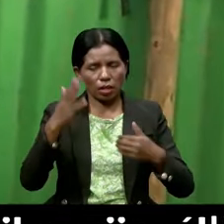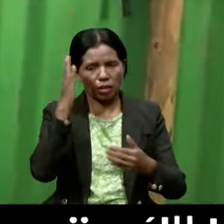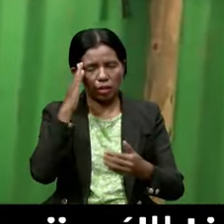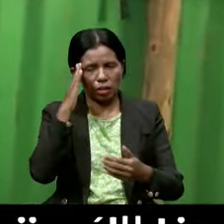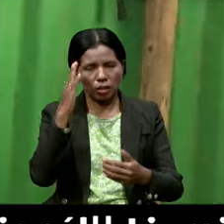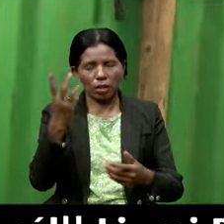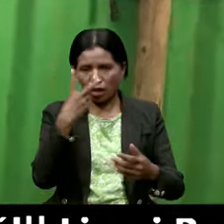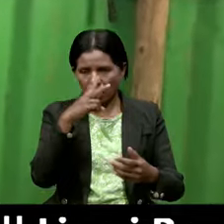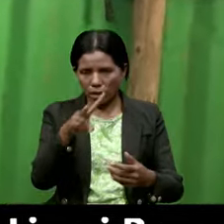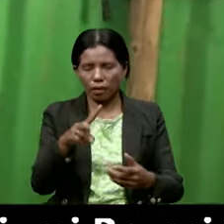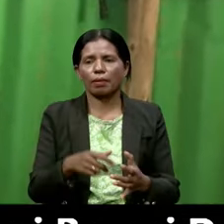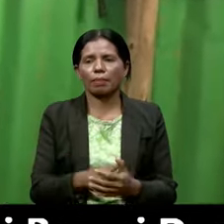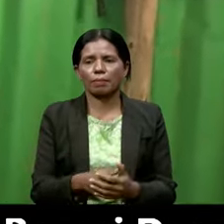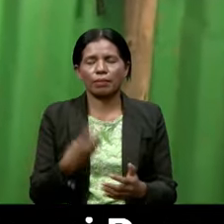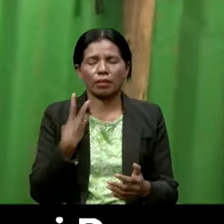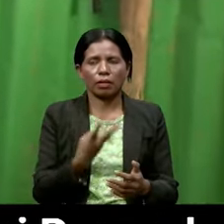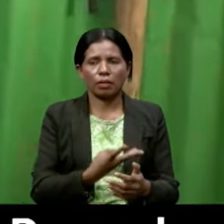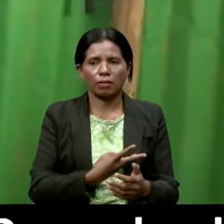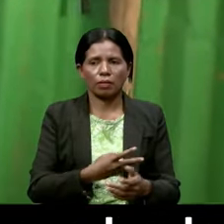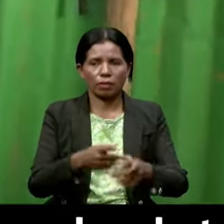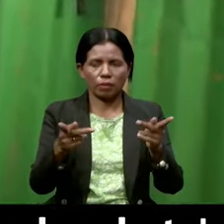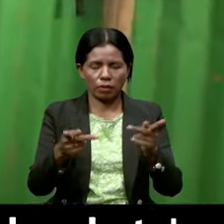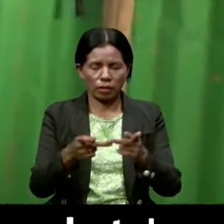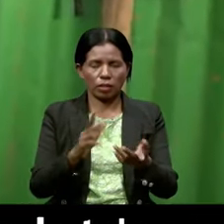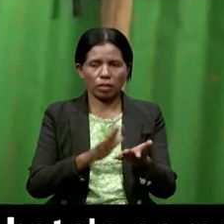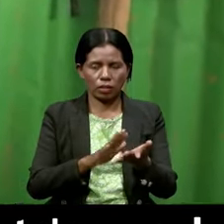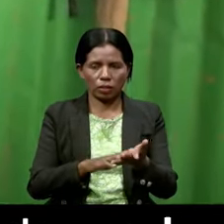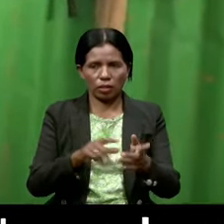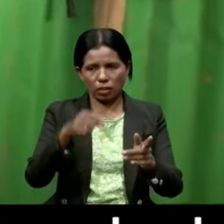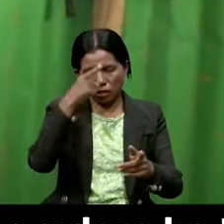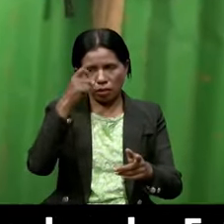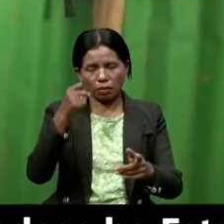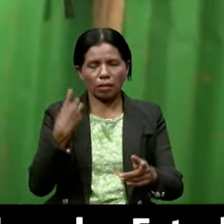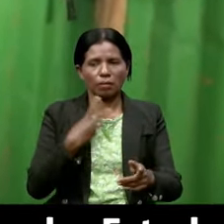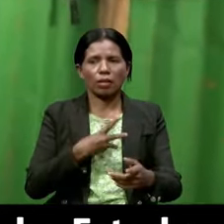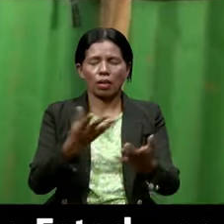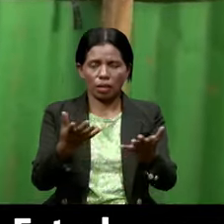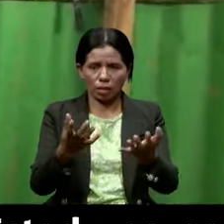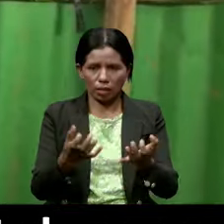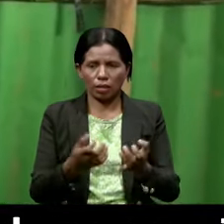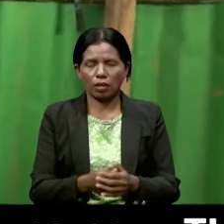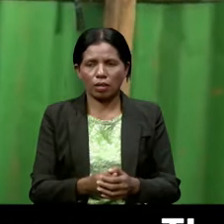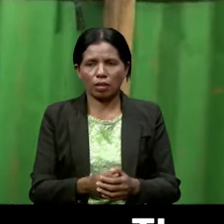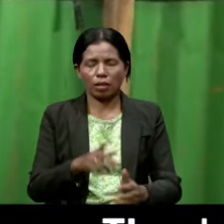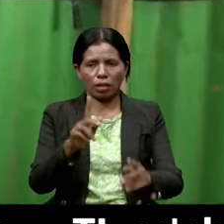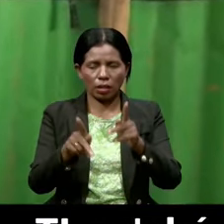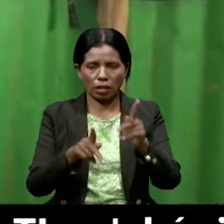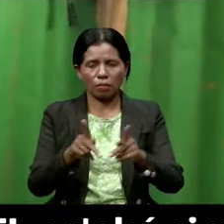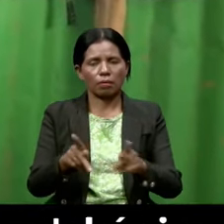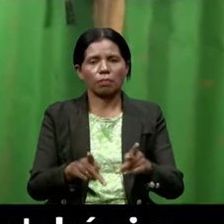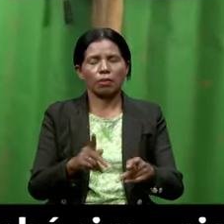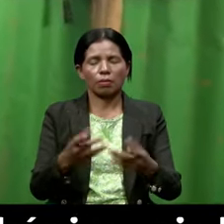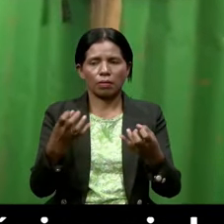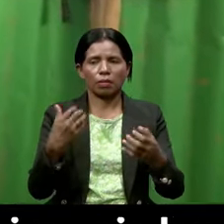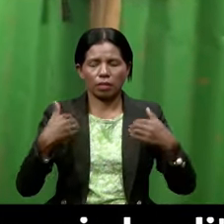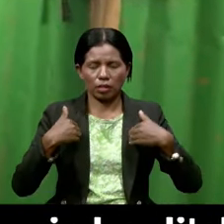hela mai aminya kondisaun aminya skola ne tamba mi ha vontade aminya komunidade mo se iha na